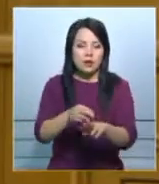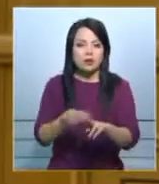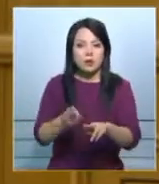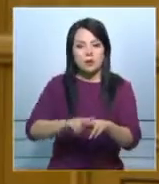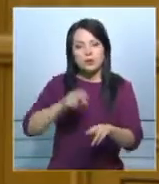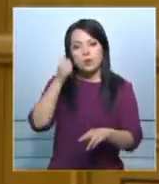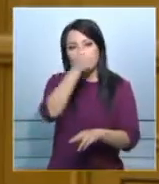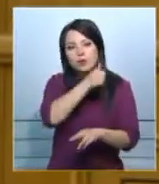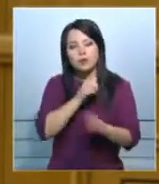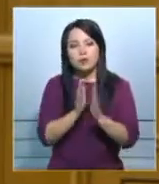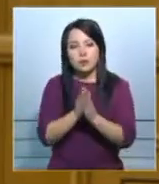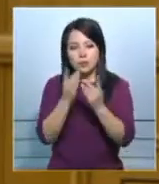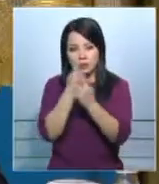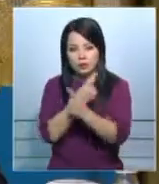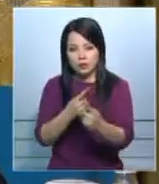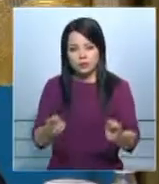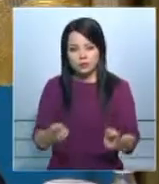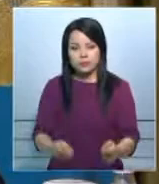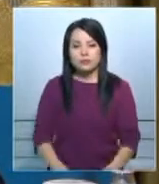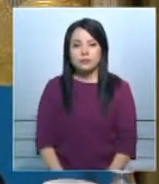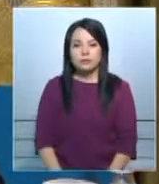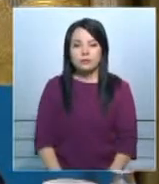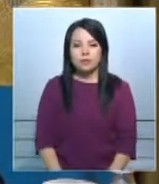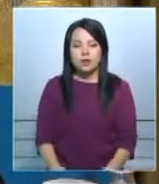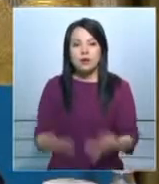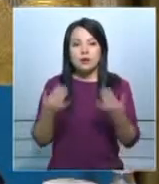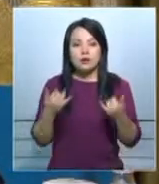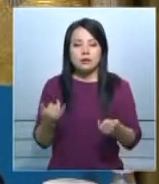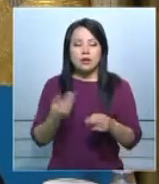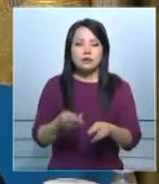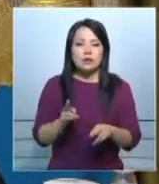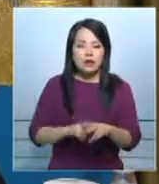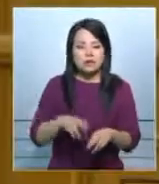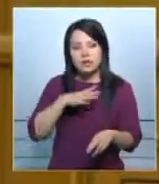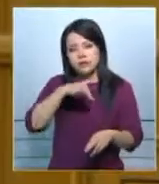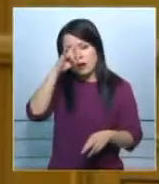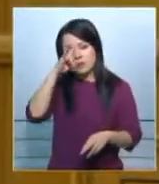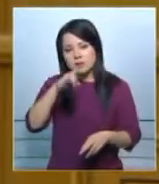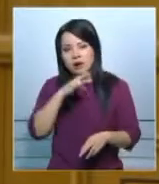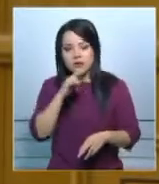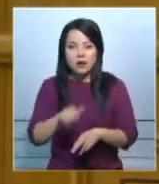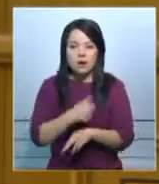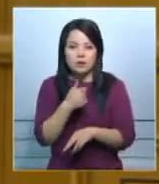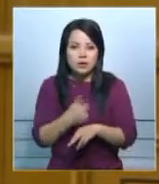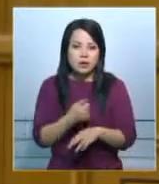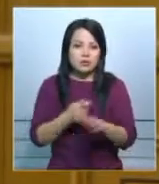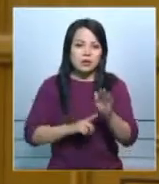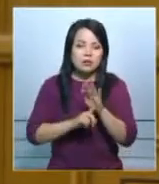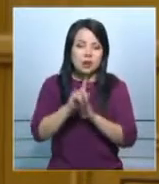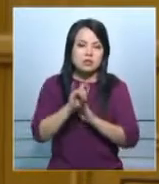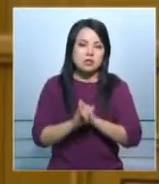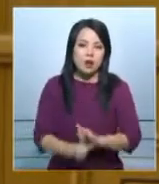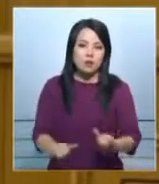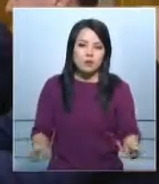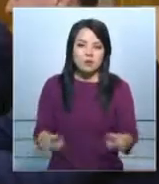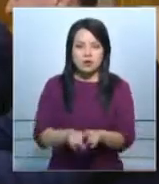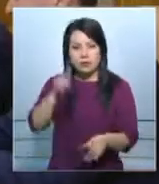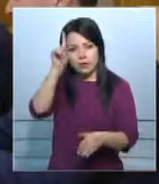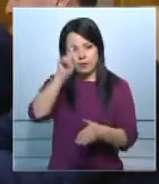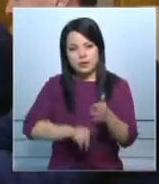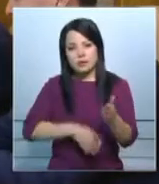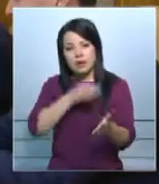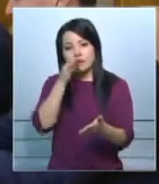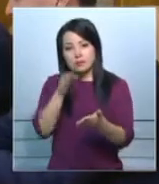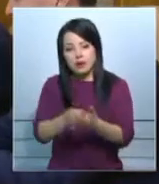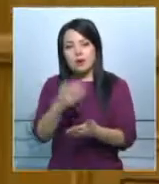когда вы будете председательствовать. Интеграциялық үдерістерге Қазақстан басшылық жасайтын жылы даму тың серпін алатынына сенім